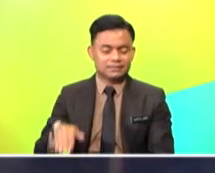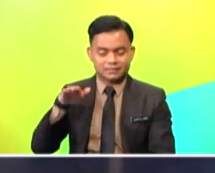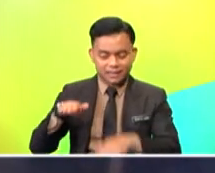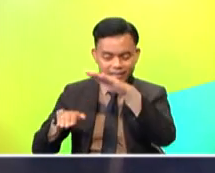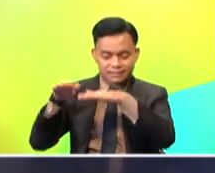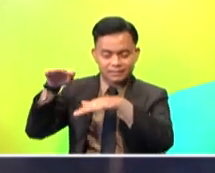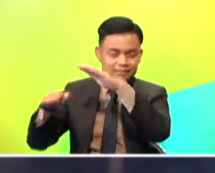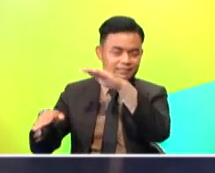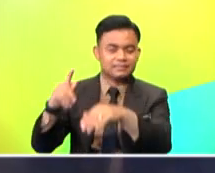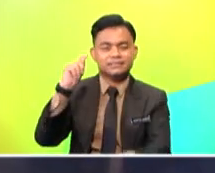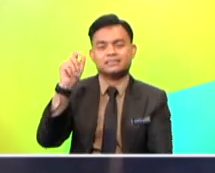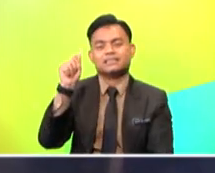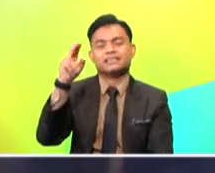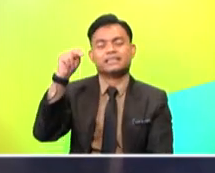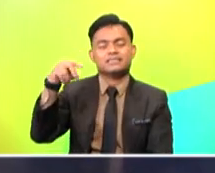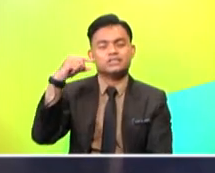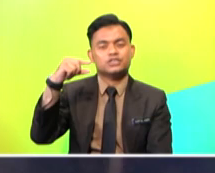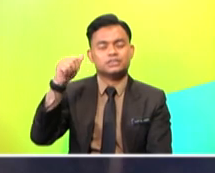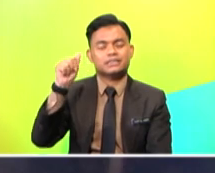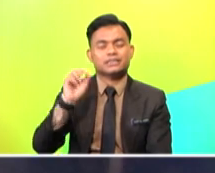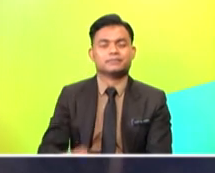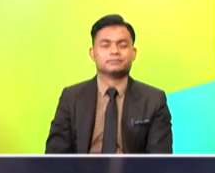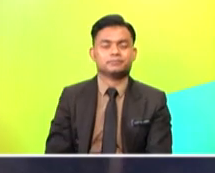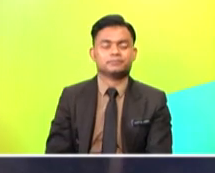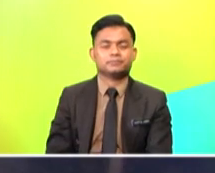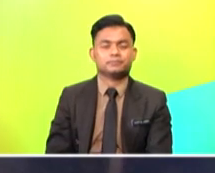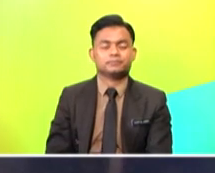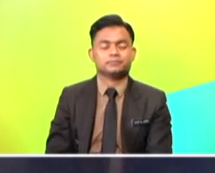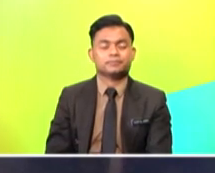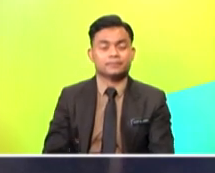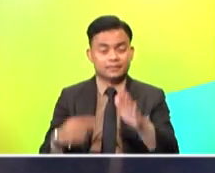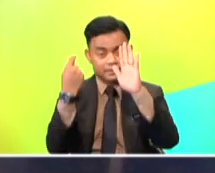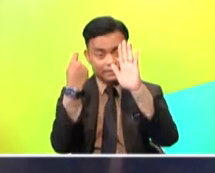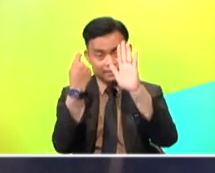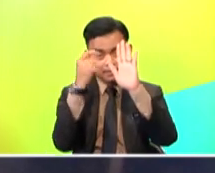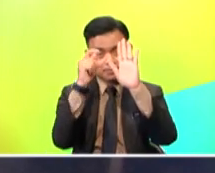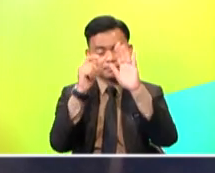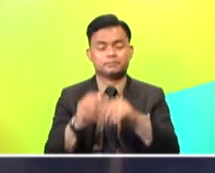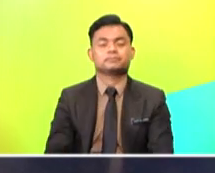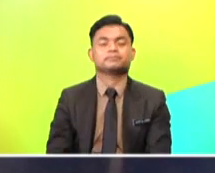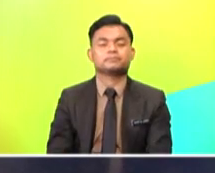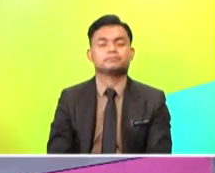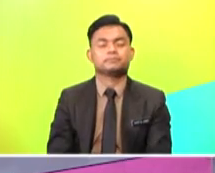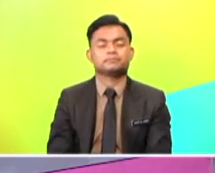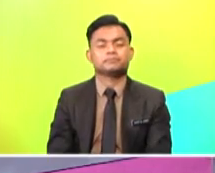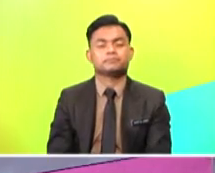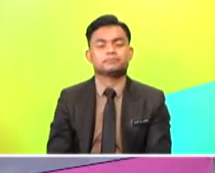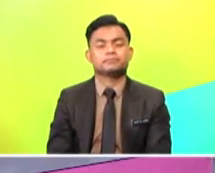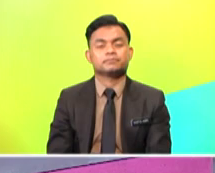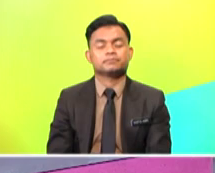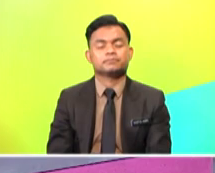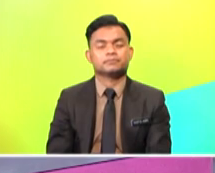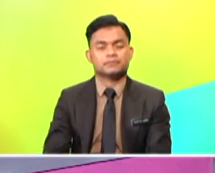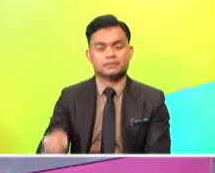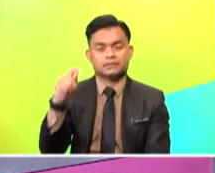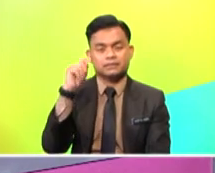Ini tangga. Yang ini pula ialah tingkap. Tingkap. Ini ialah